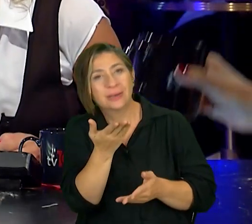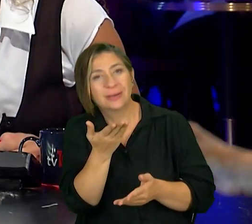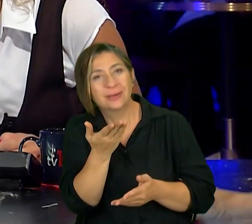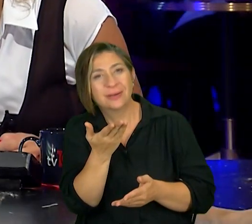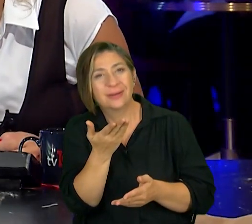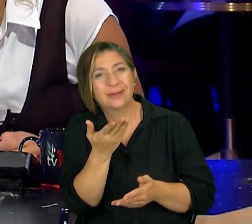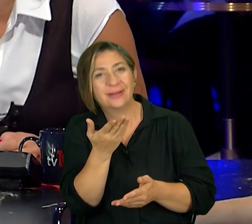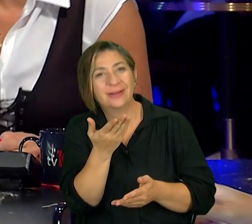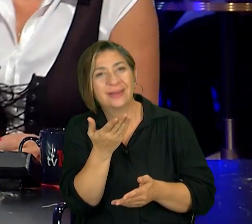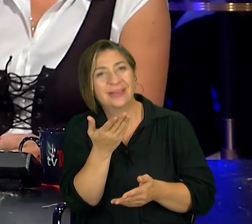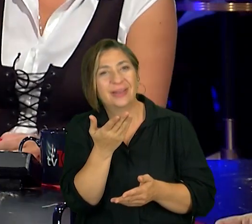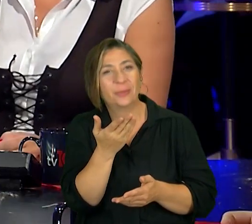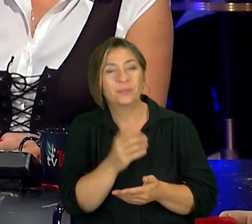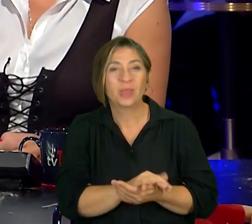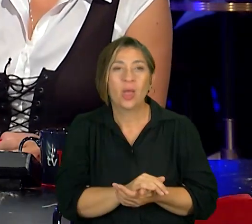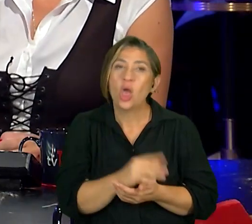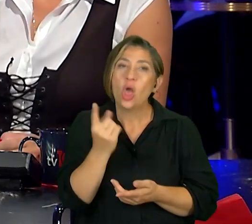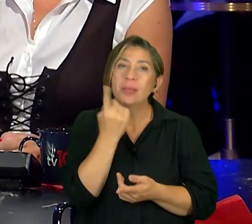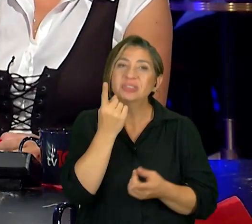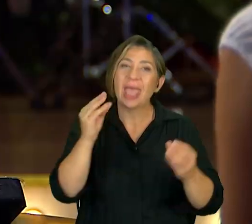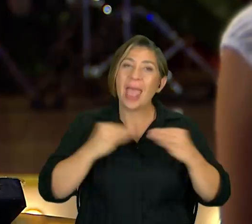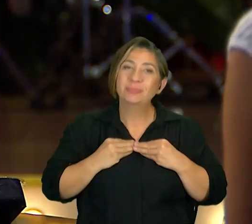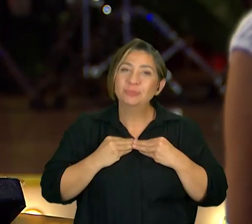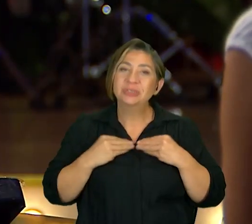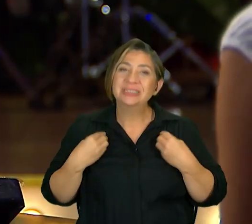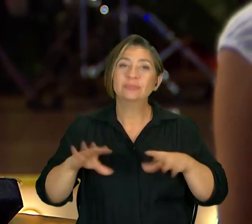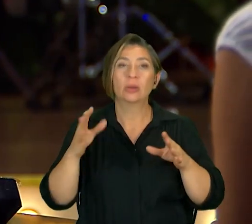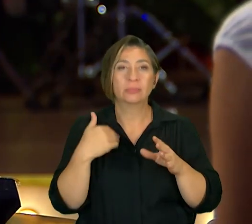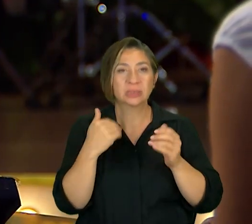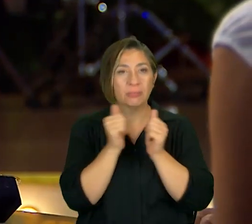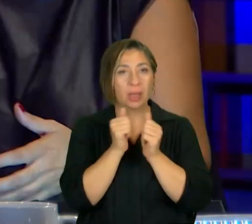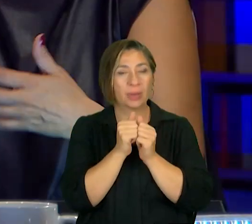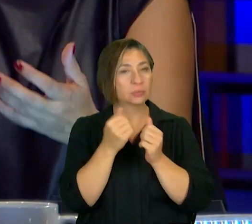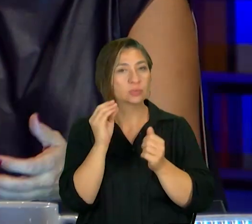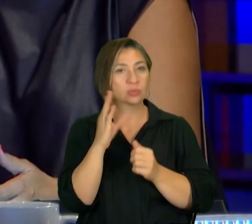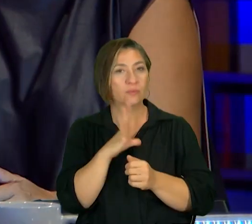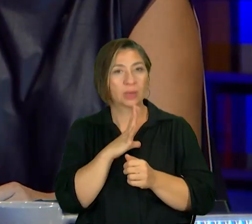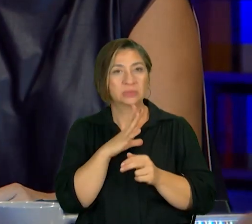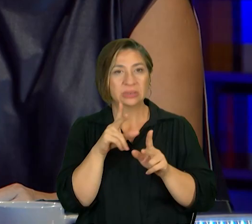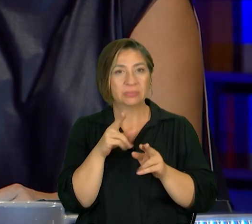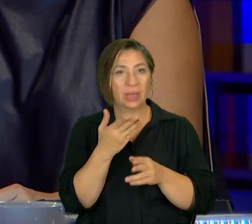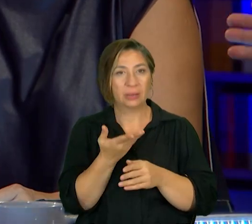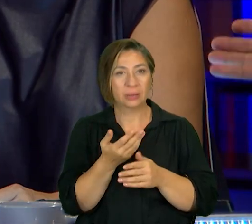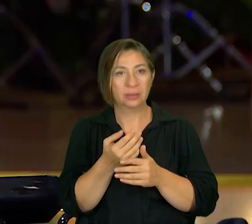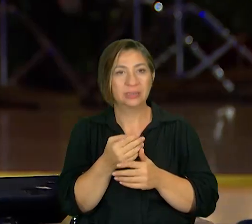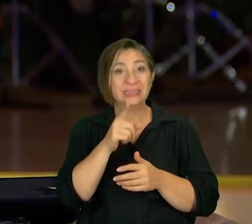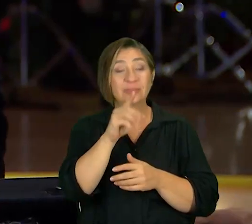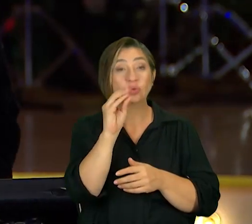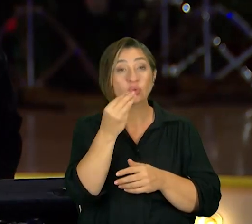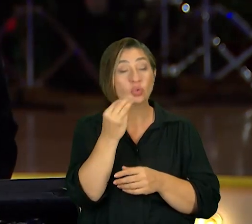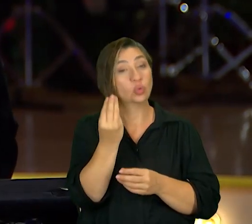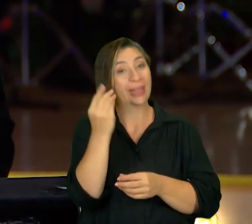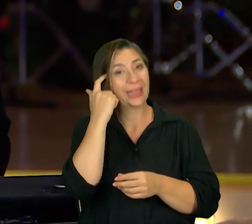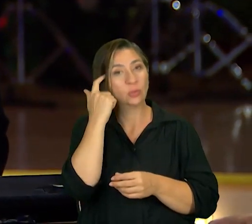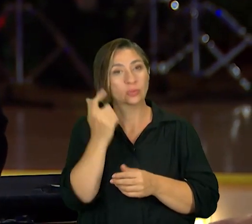işte yani öyle bir şey yapışmışsınız sanki çocuksunuz. Yok bizle beraberken gibi. Gayet çocuğu varmış tipler. Ya mesela senin çocuklarını çok